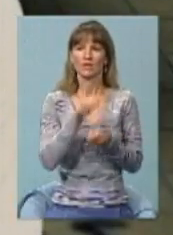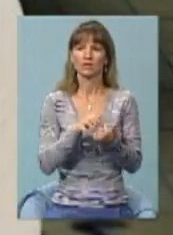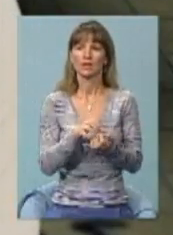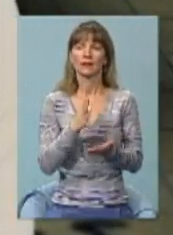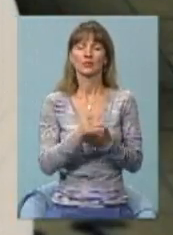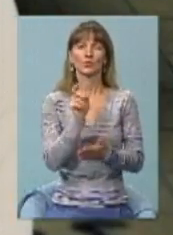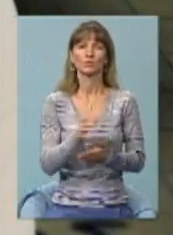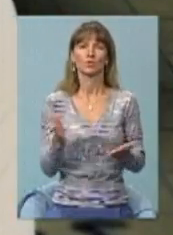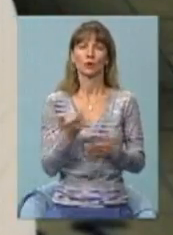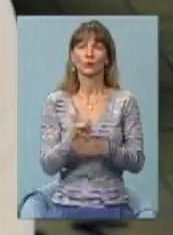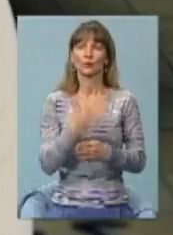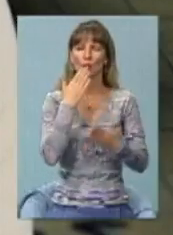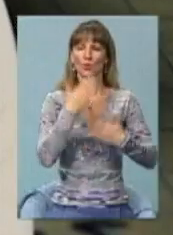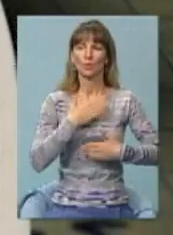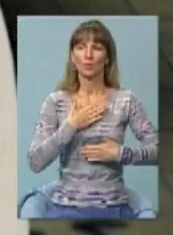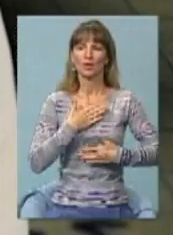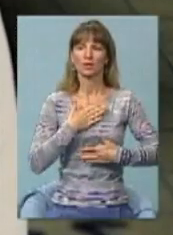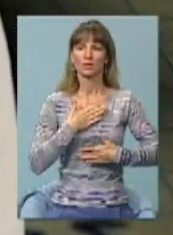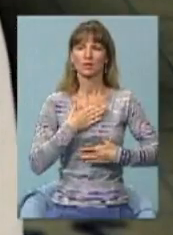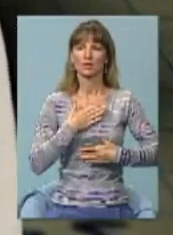які дуже люблять